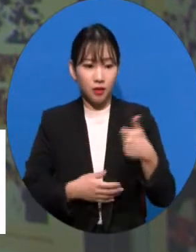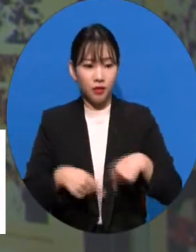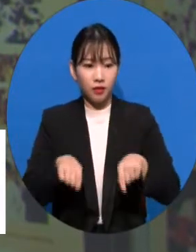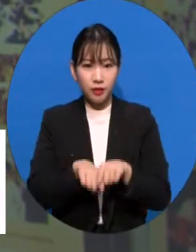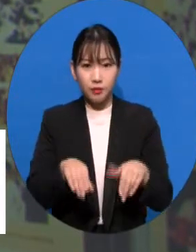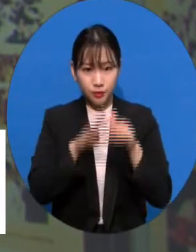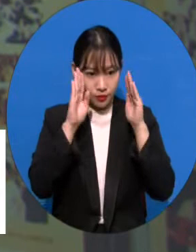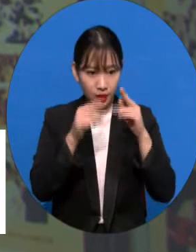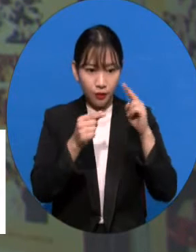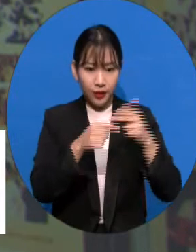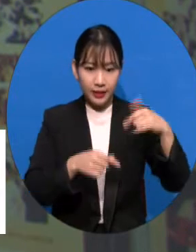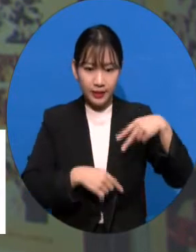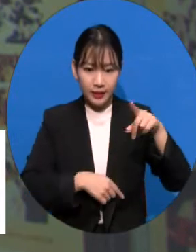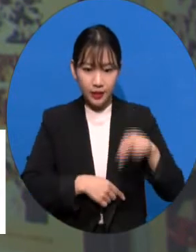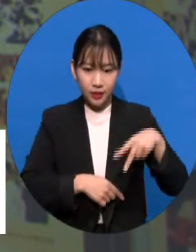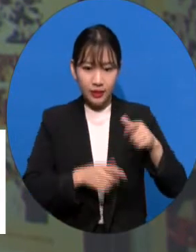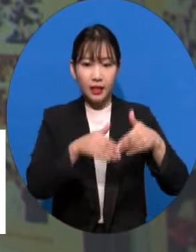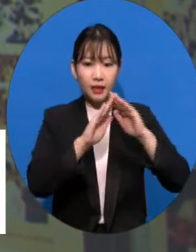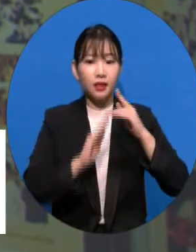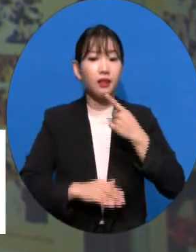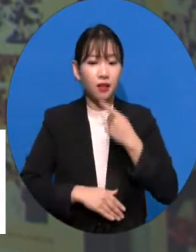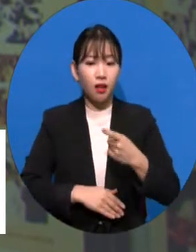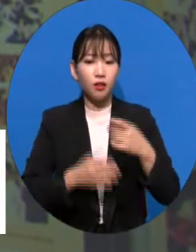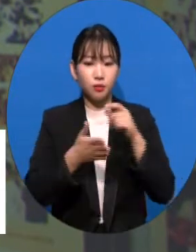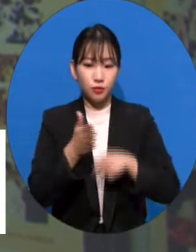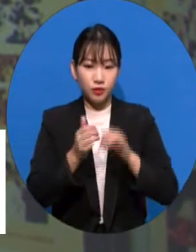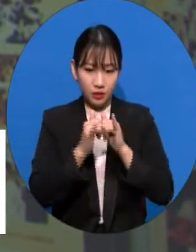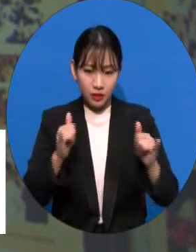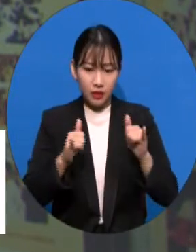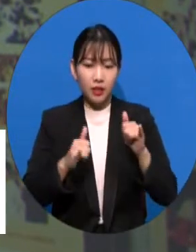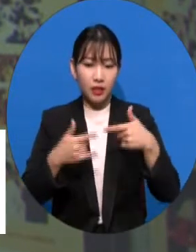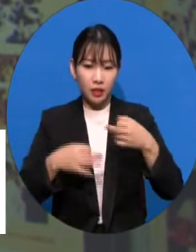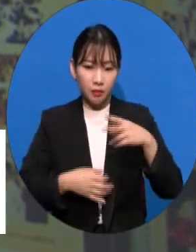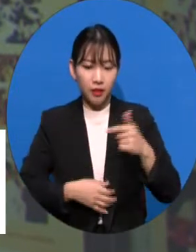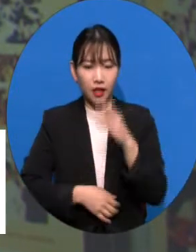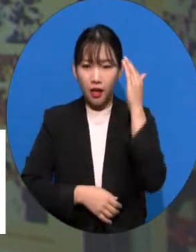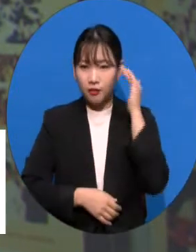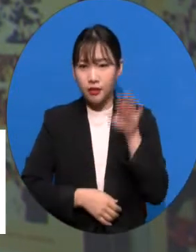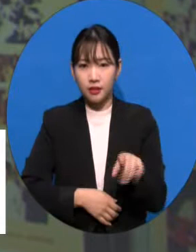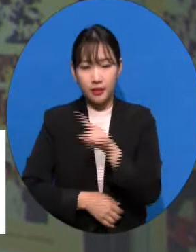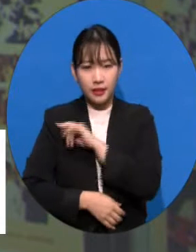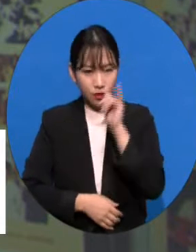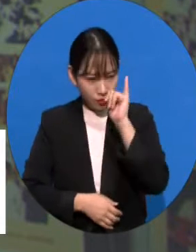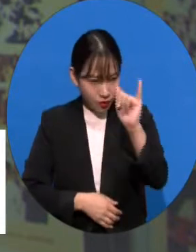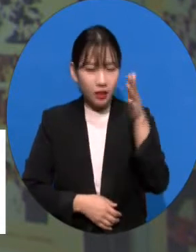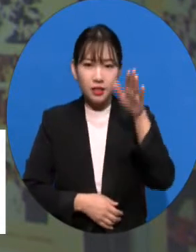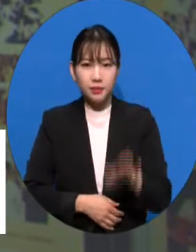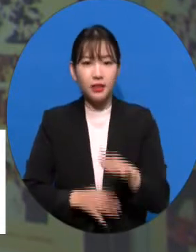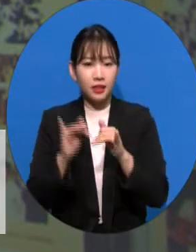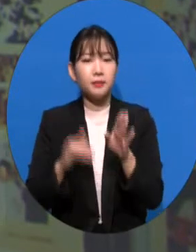문학과 지성사를 창단했던 80대 문인은 김연을 한국에서 가장 뛰어난, 그러나 사람을 참